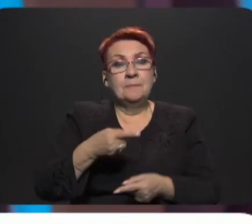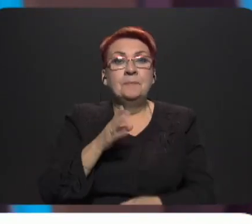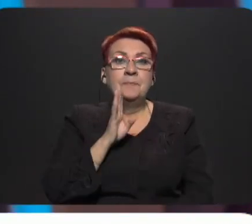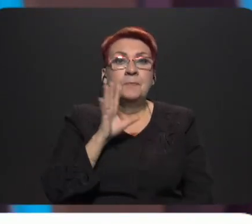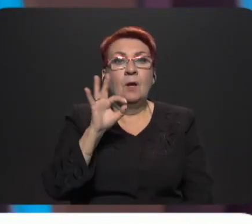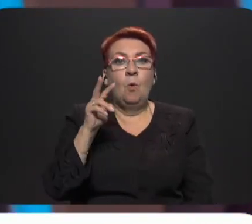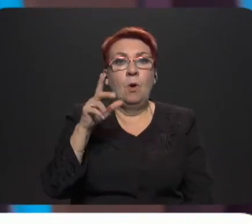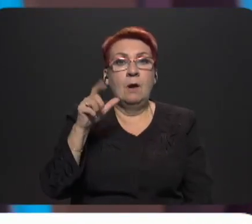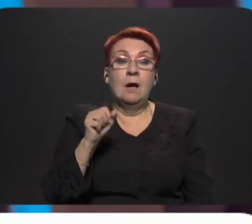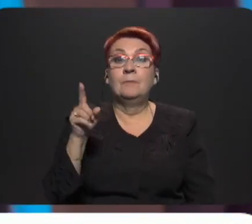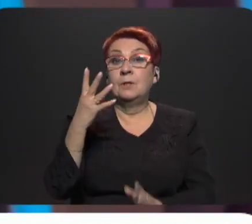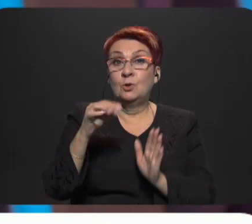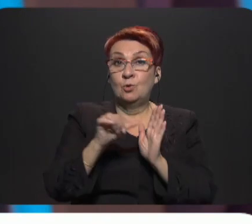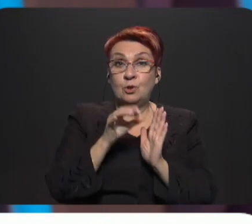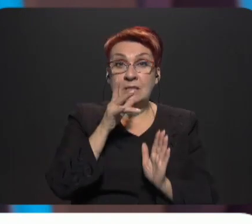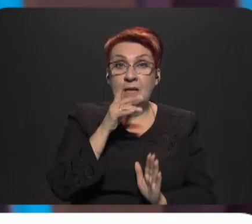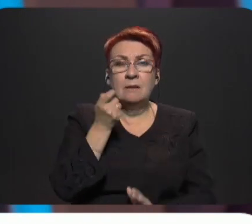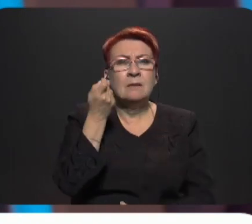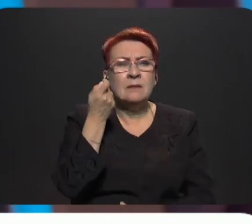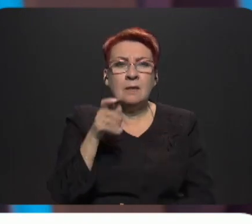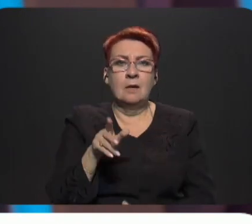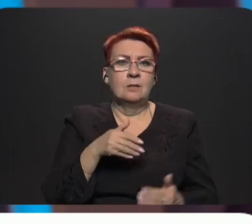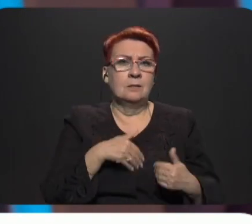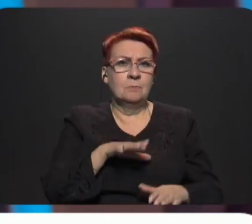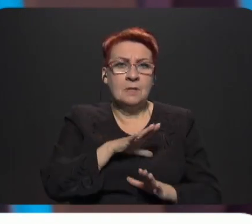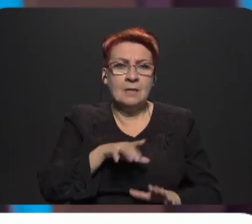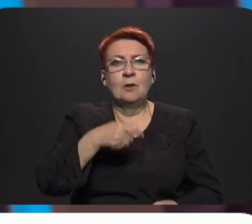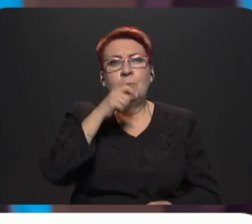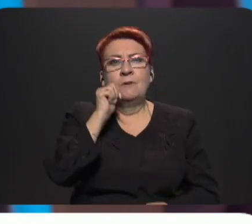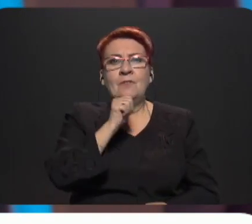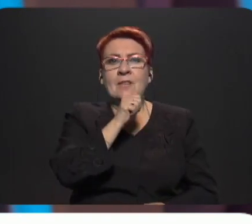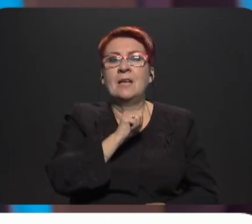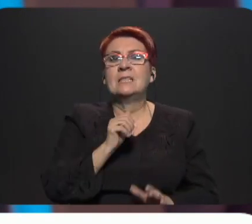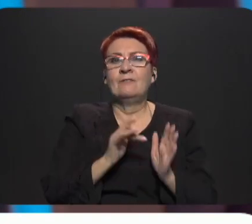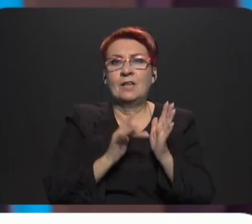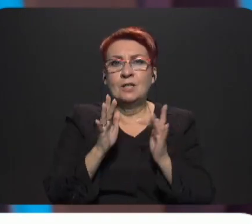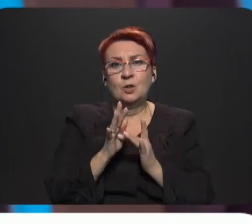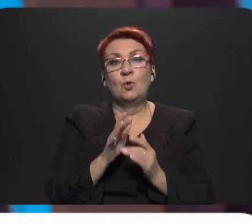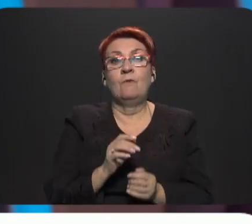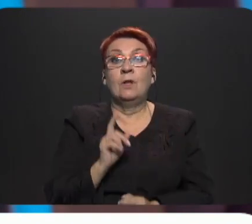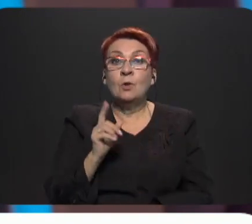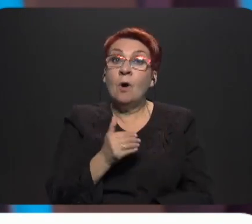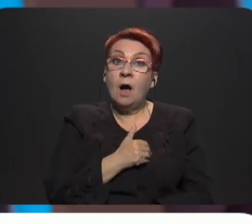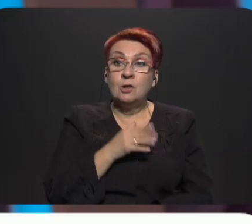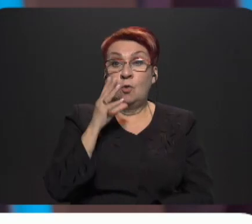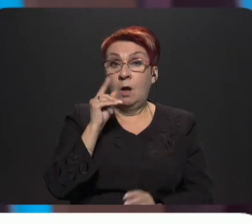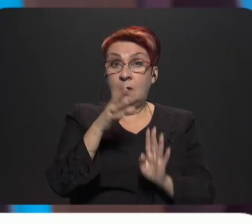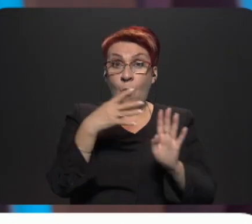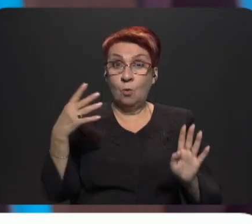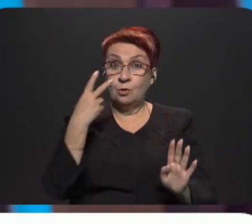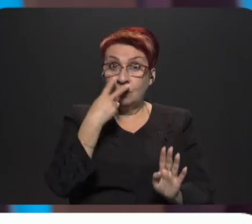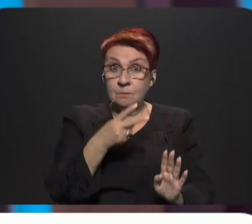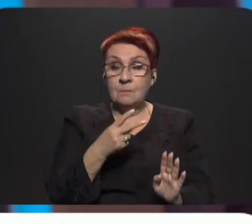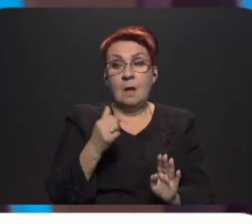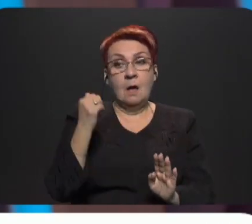батюшка и ведущая. Мне 46 лет, я ни разу не исповедовалась и не причащалась, но очень хочу. Смущает то, что когда стоит очередь на исповедь,